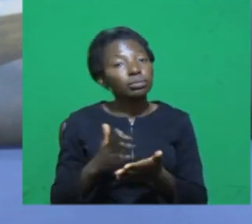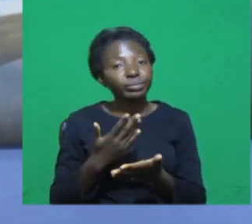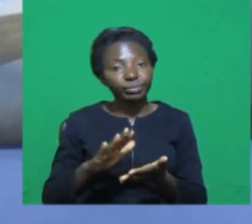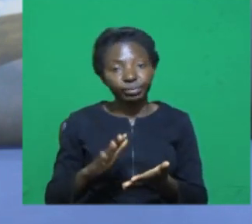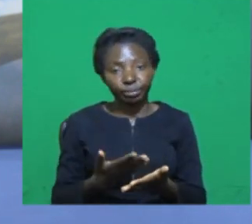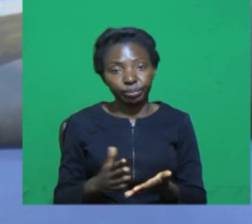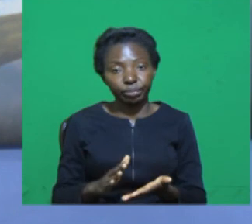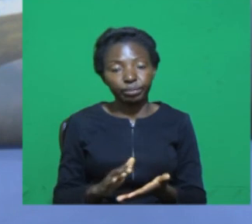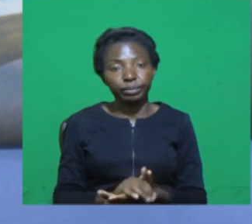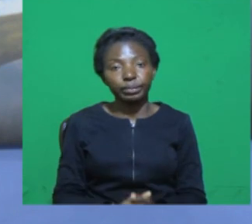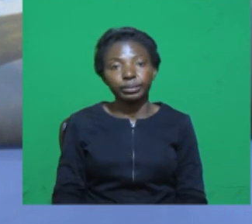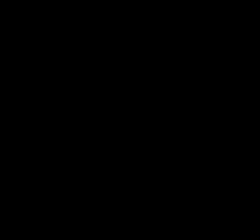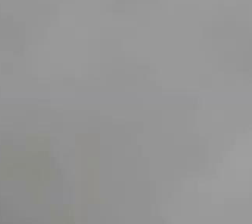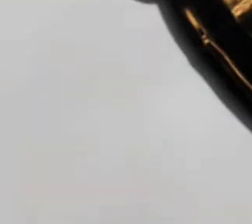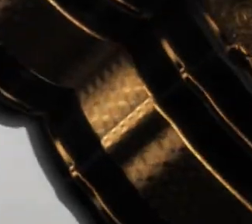pachirongwa.